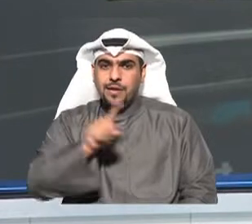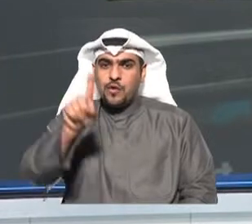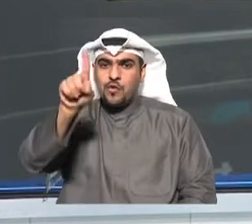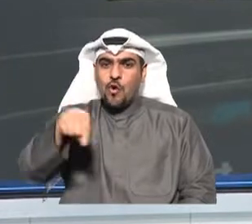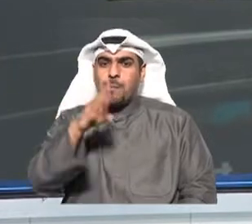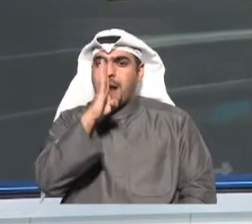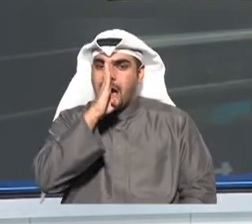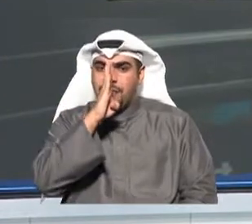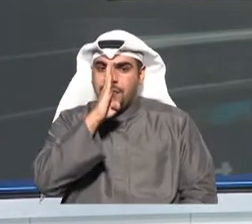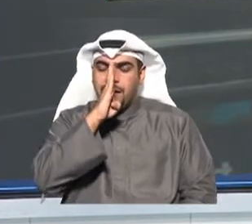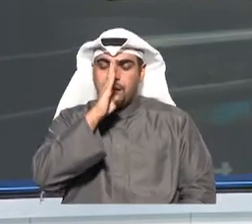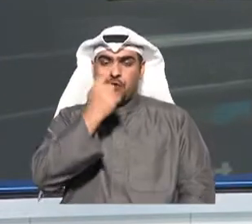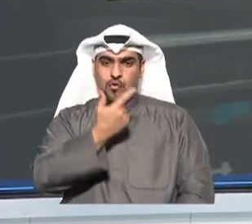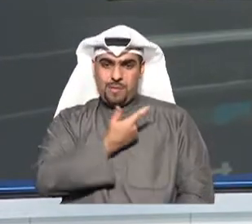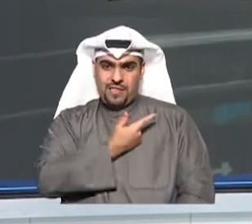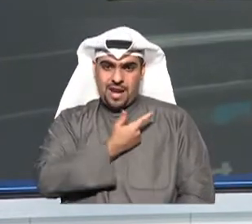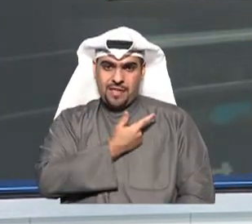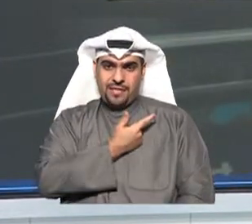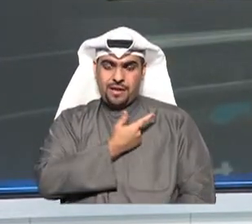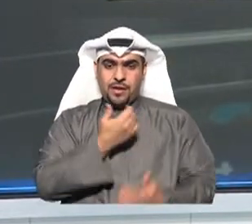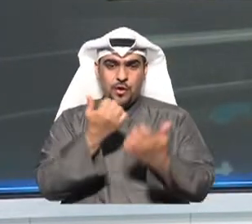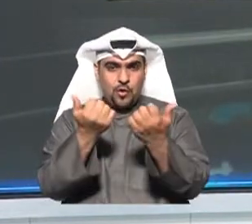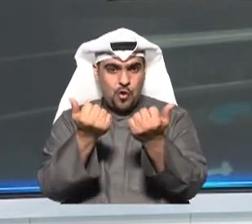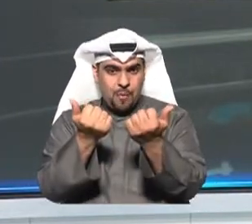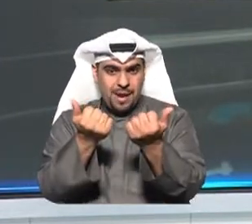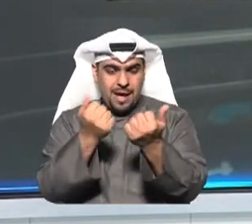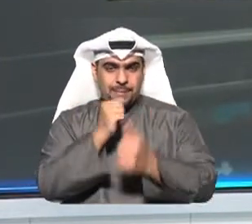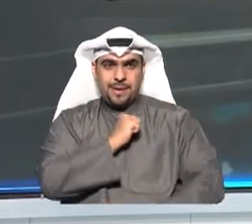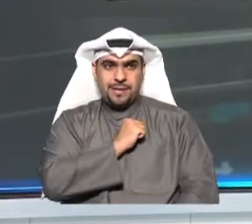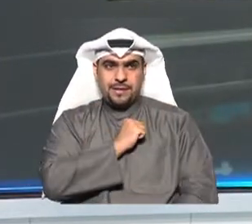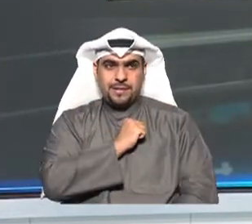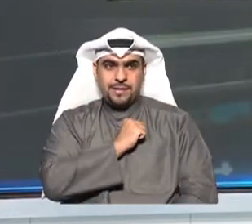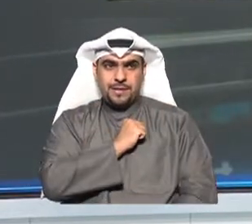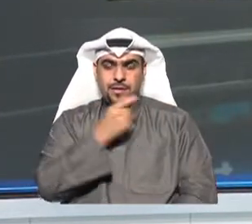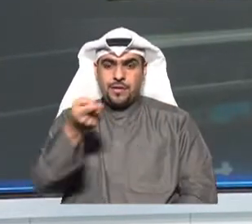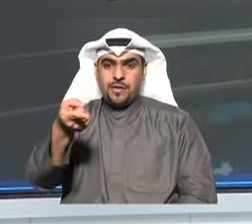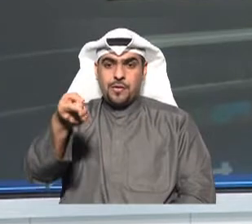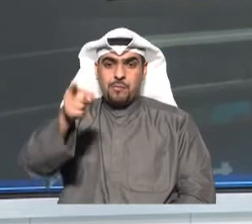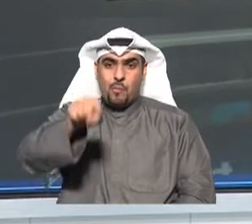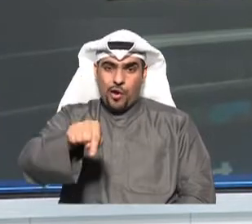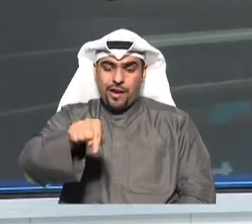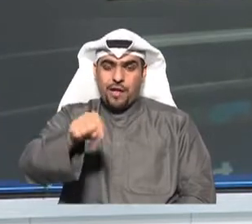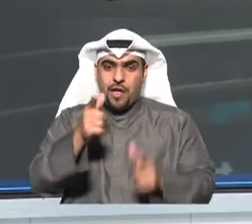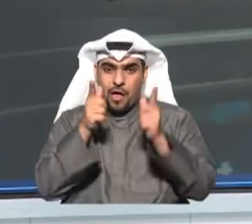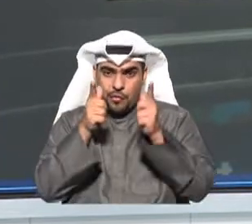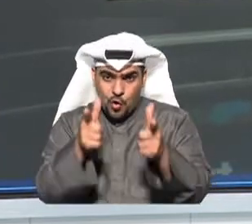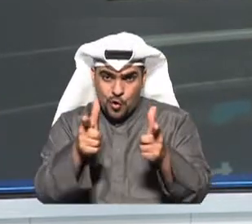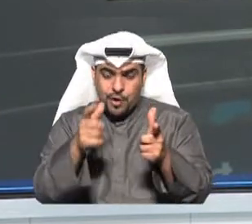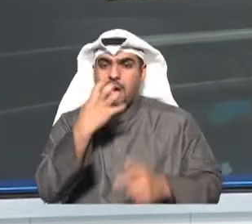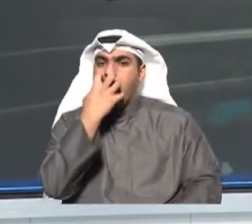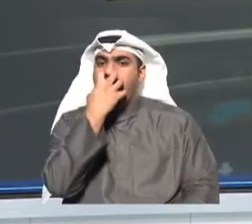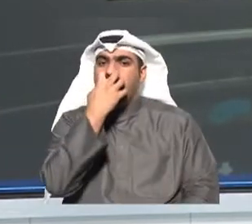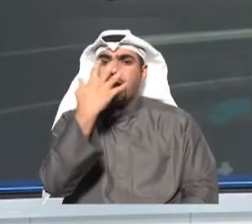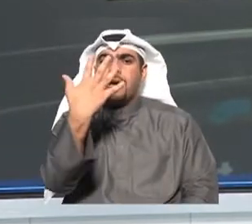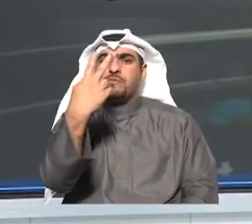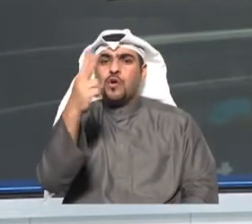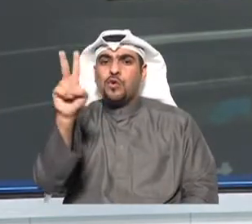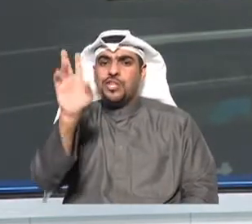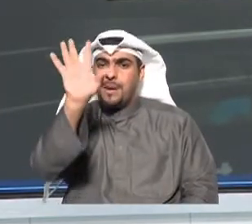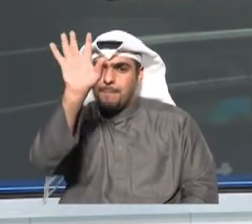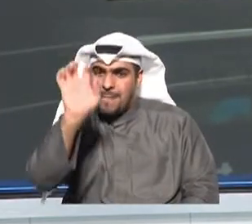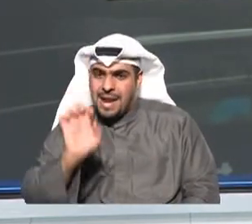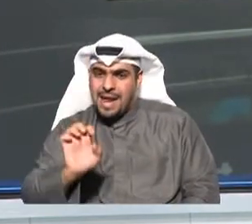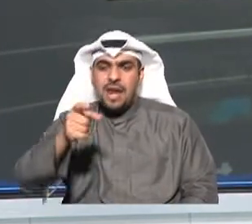العظمى المتوقعة في نهار الغد قد تصل إلى 25 درجة مئوية مدينة الكويت، بالنسبة للصغرى 11 درجة مئوية. يوم